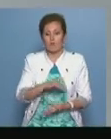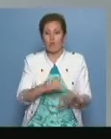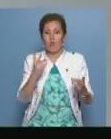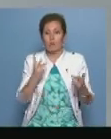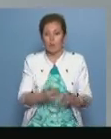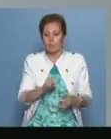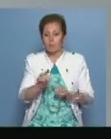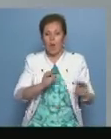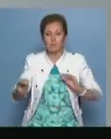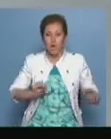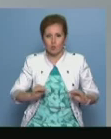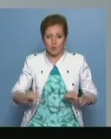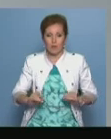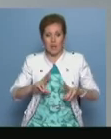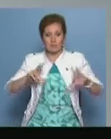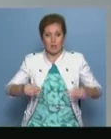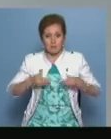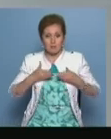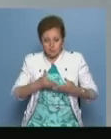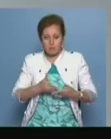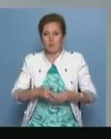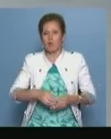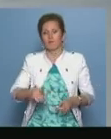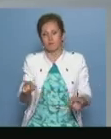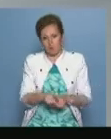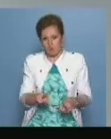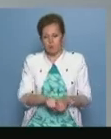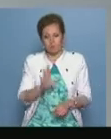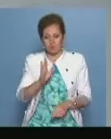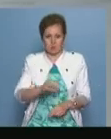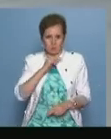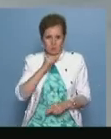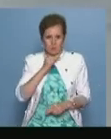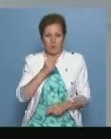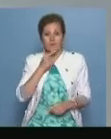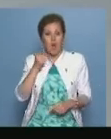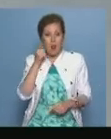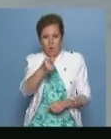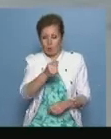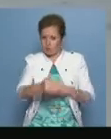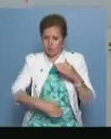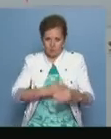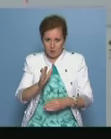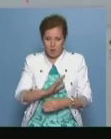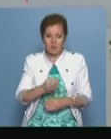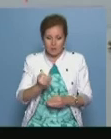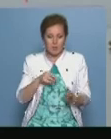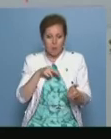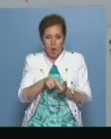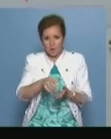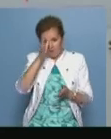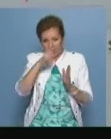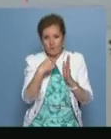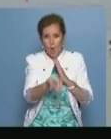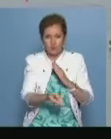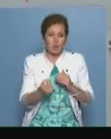на станции, спасатели рекомендуют горожанам все же судьбу не испытывать. Далеко не заплывать, тем более заходить в воду пьяными. Софья